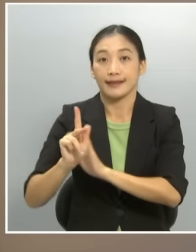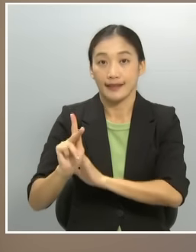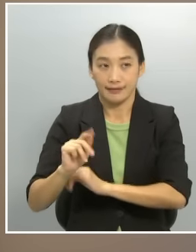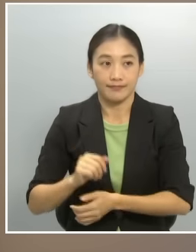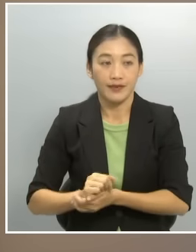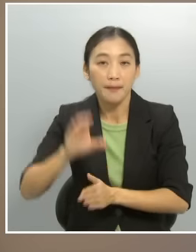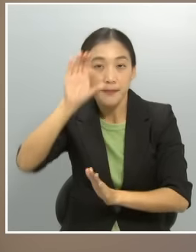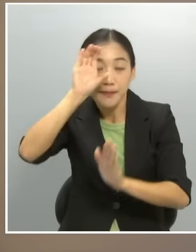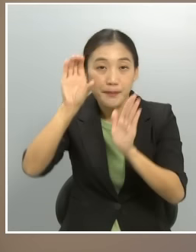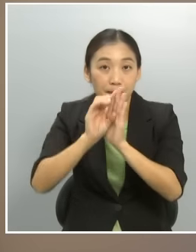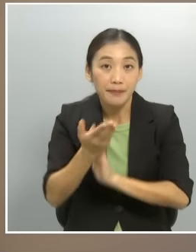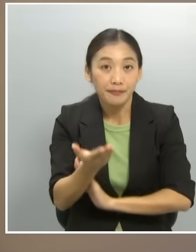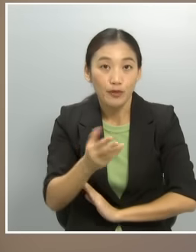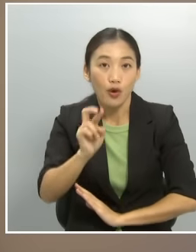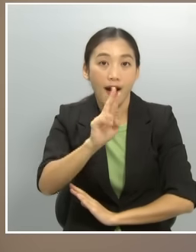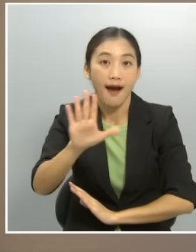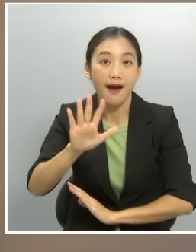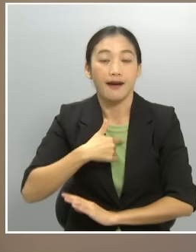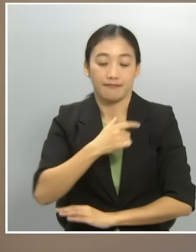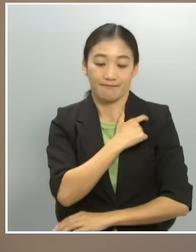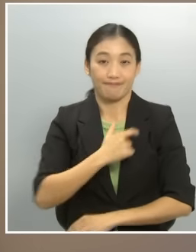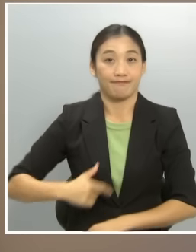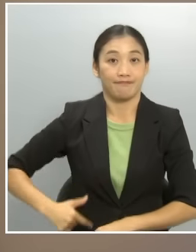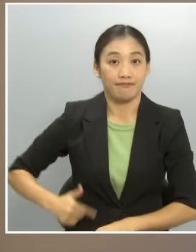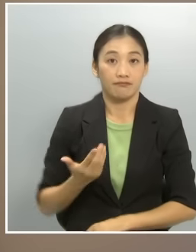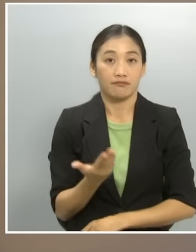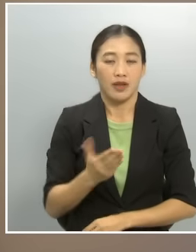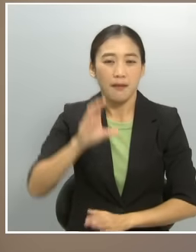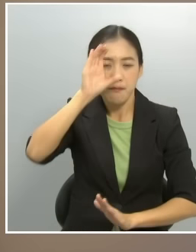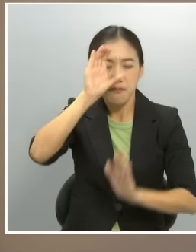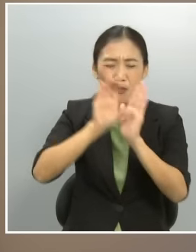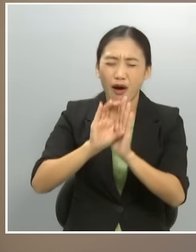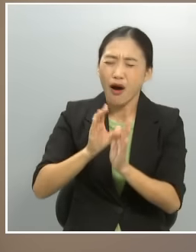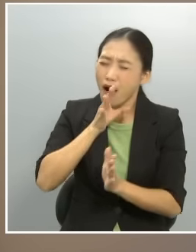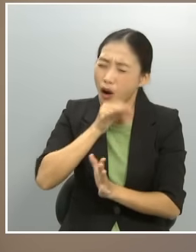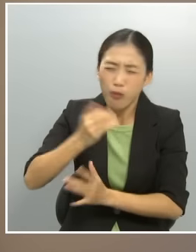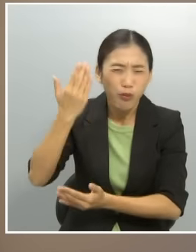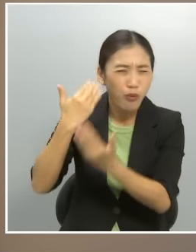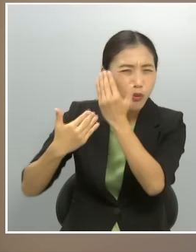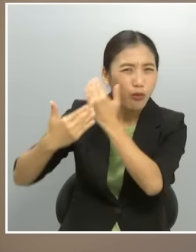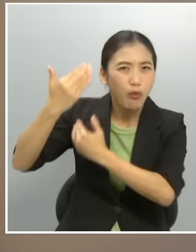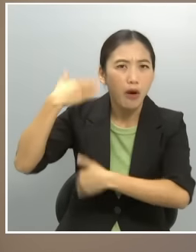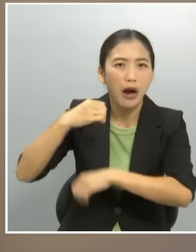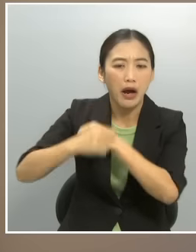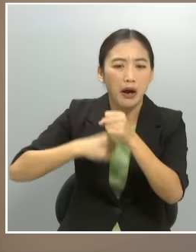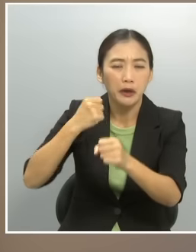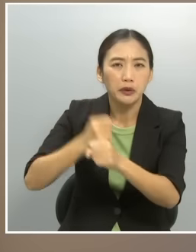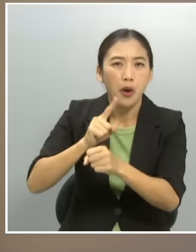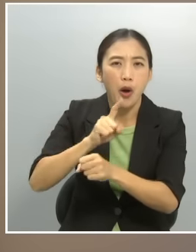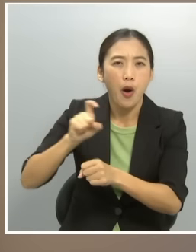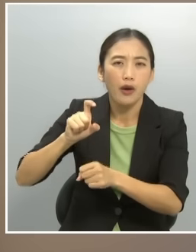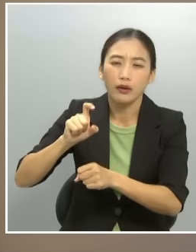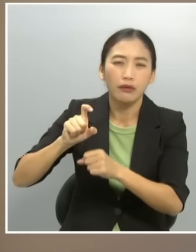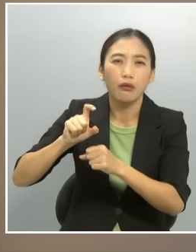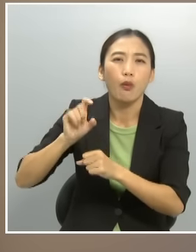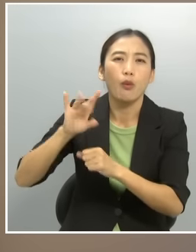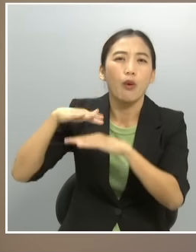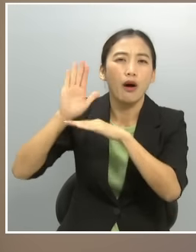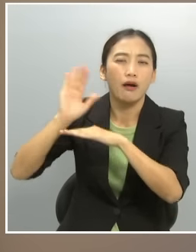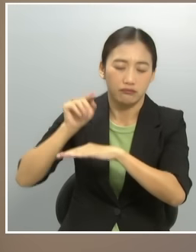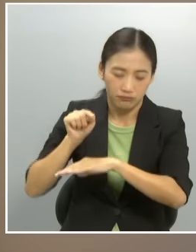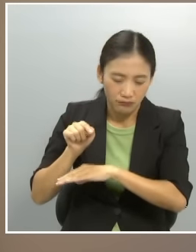กาลที่5 ค่ะ เนี่ยนะครับคุณผู้ชมครับเป็นรูปเก่าเป็นภาพโบราณเป็นภาพถ่ายเนี่ยนะฮะหายไปครับคุณผู้ชมครับต